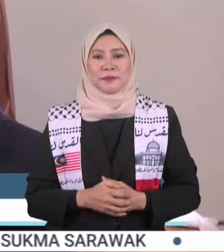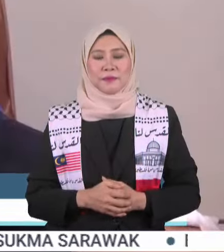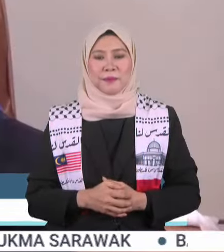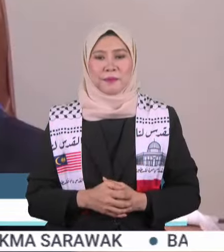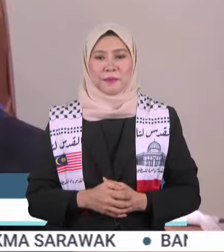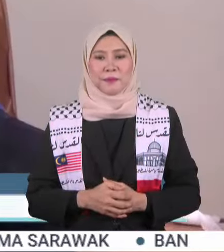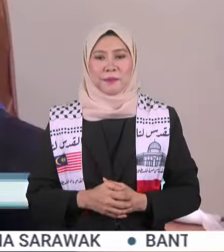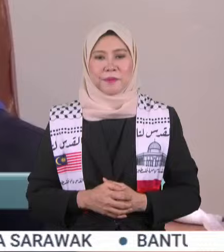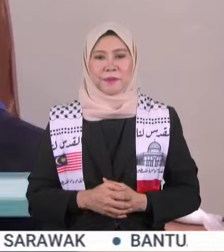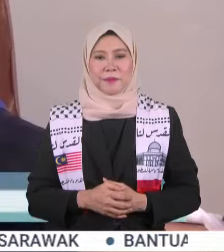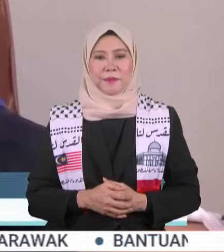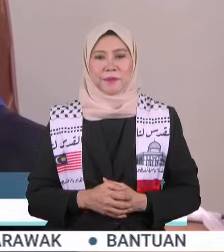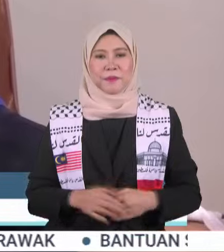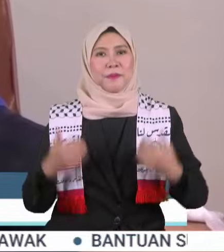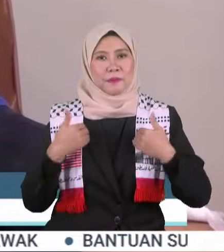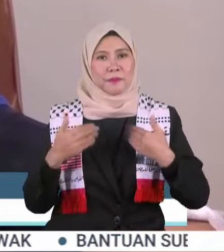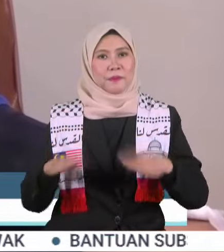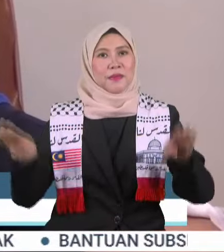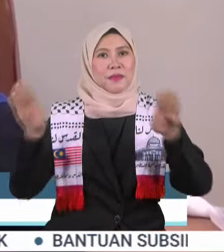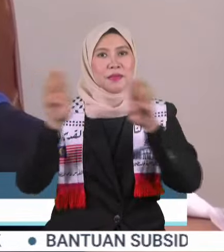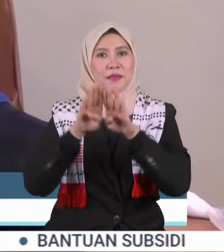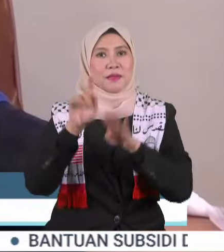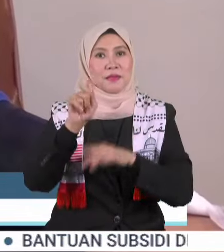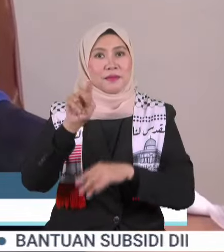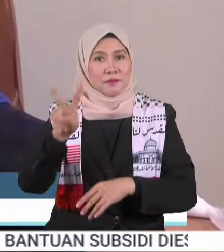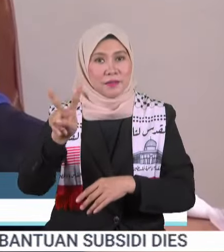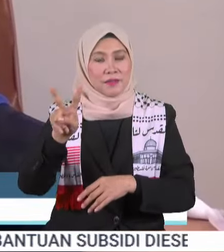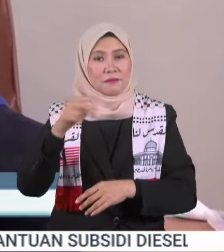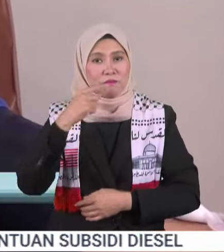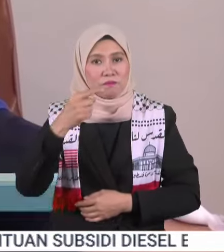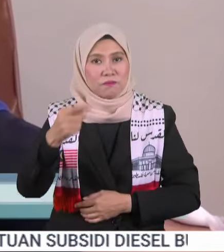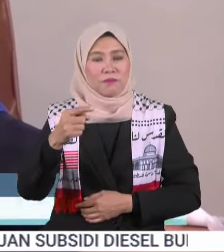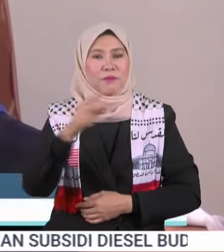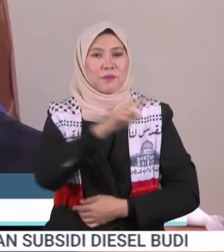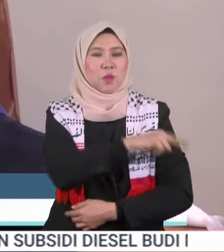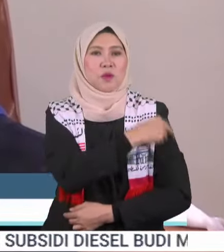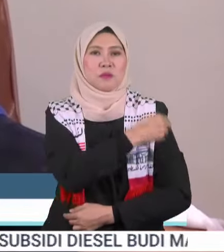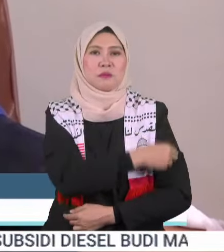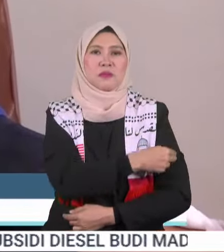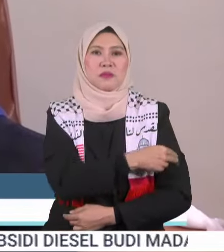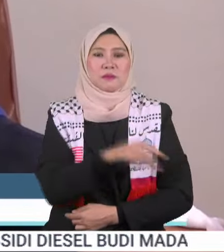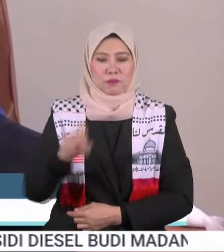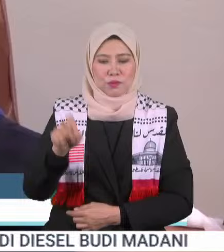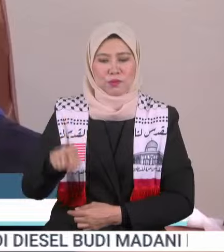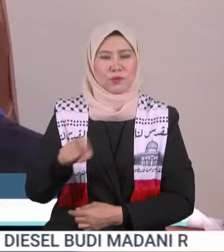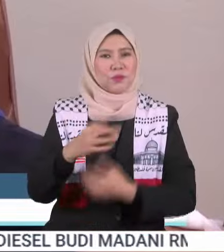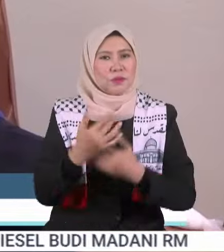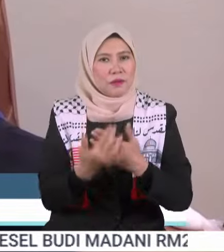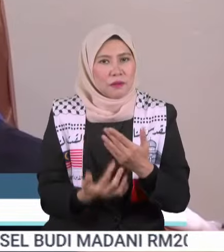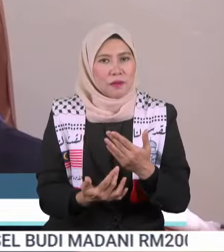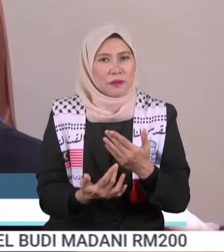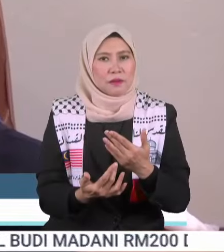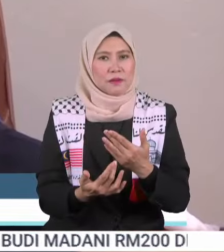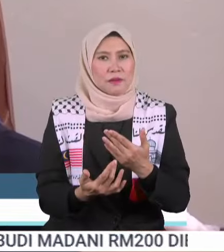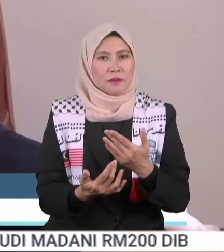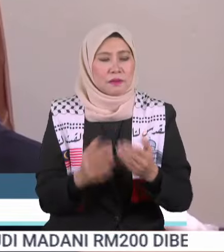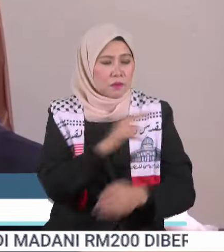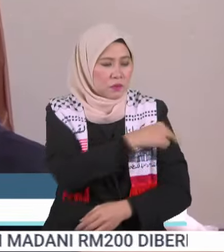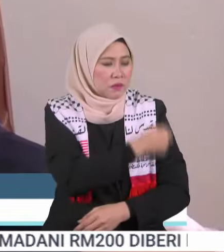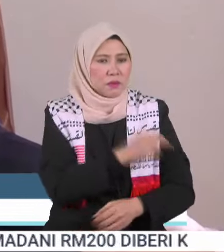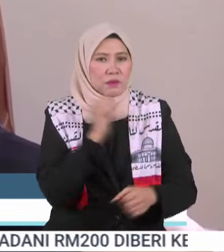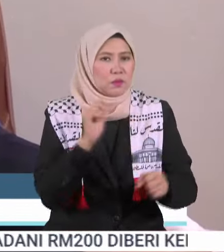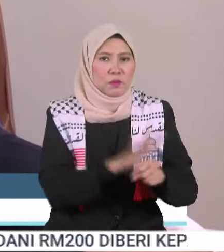Ada berita dari TV kata hospital memerlukan tabung darah yang mencukupi.